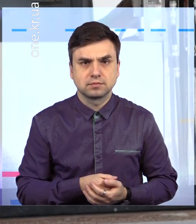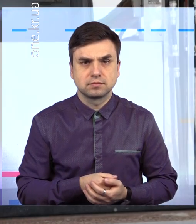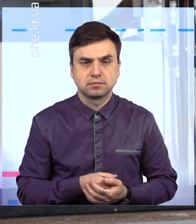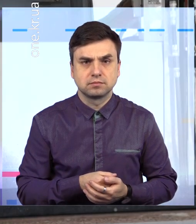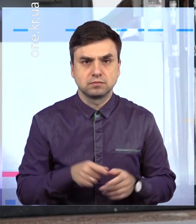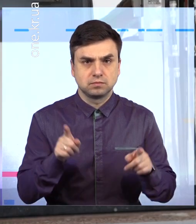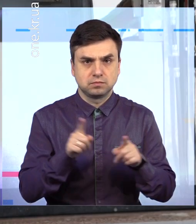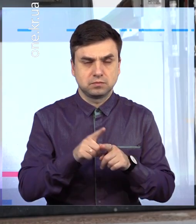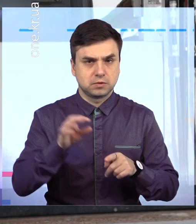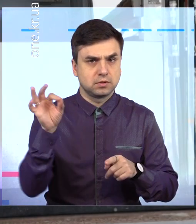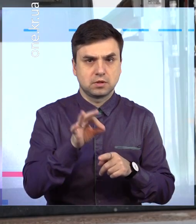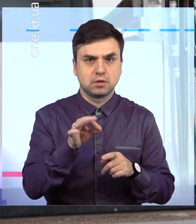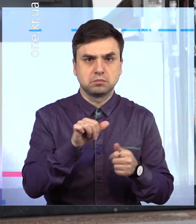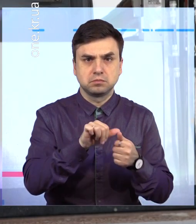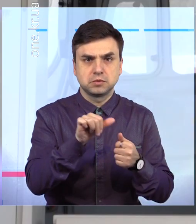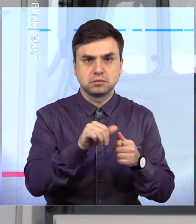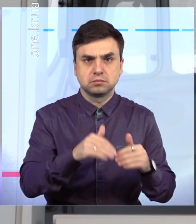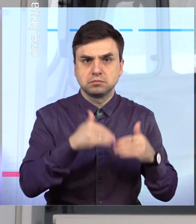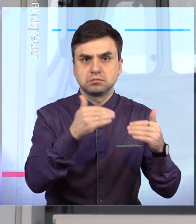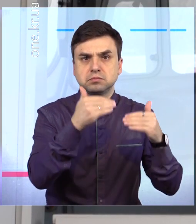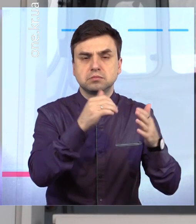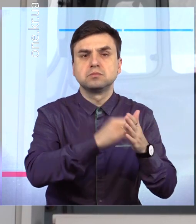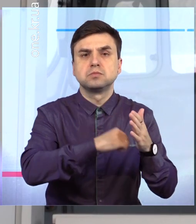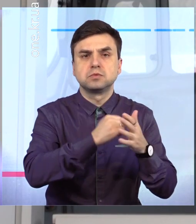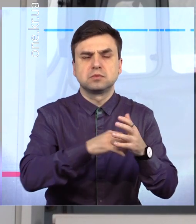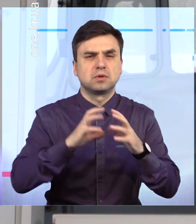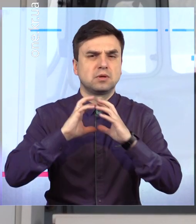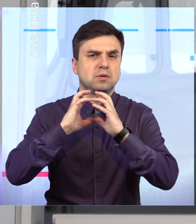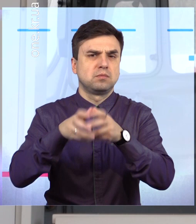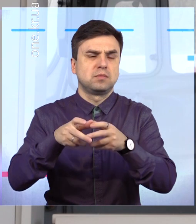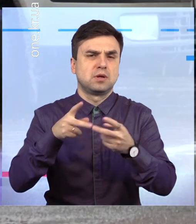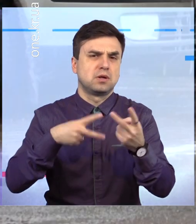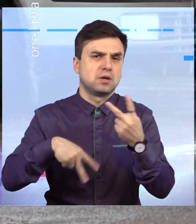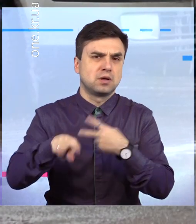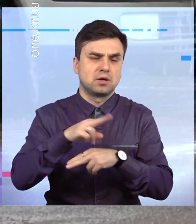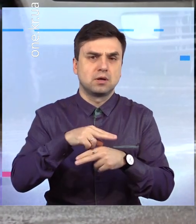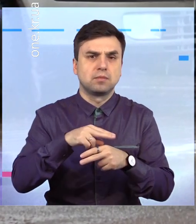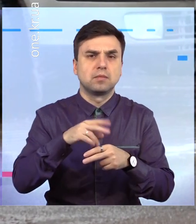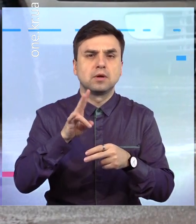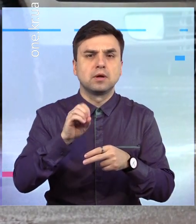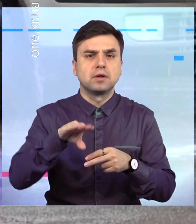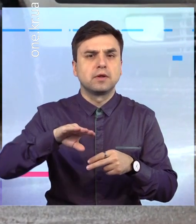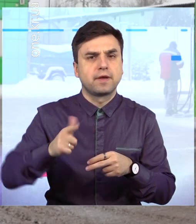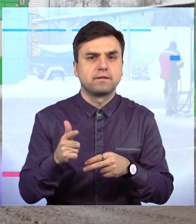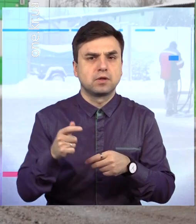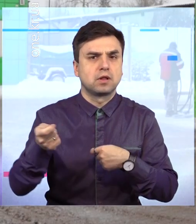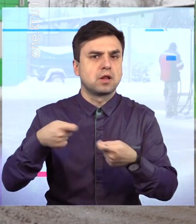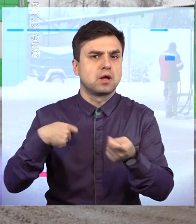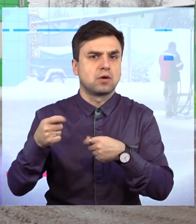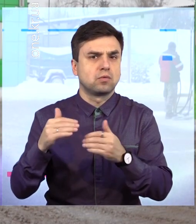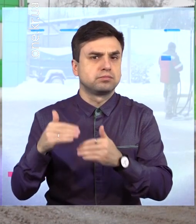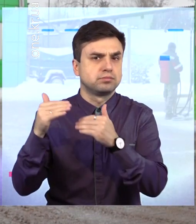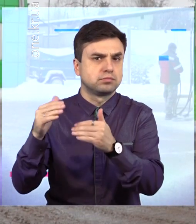пального пов'язані зі зростанням ціни на нафту на світових ринках, оскільки Україна є імпортно залежною державою. Ще одна причина –